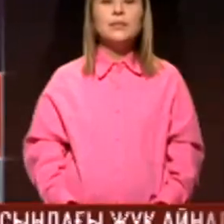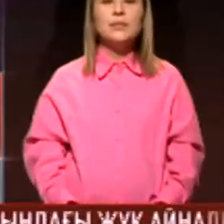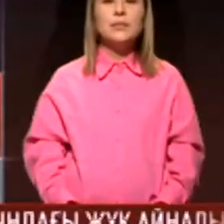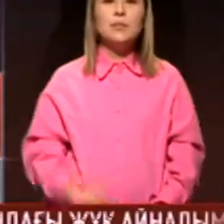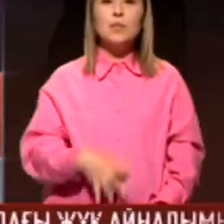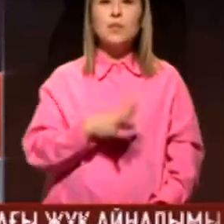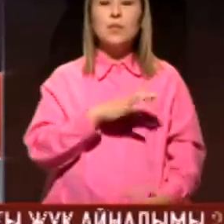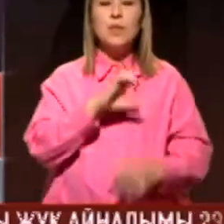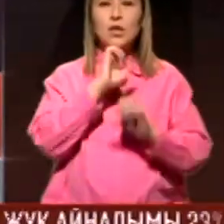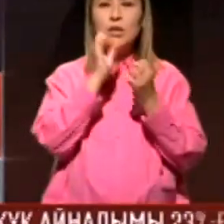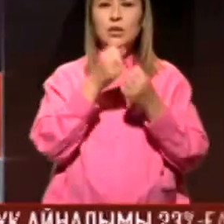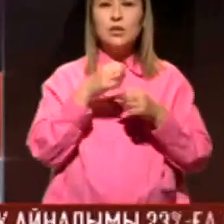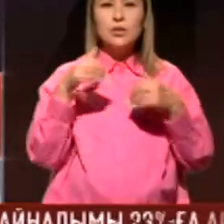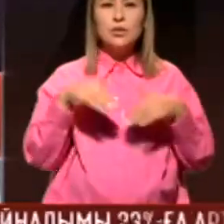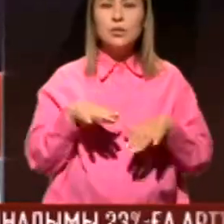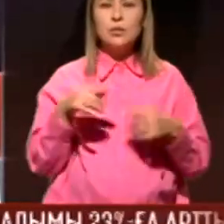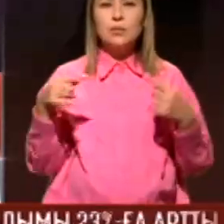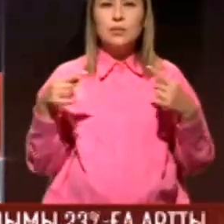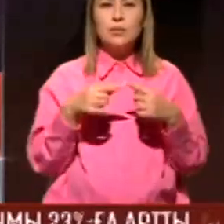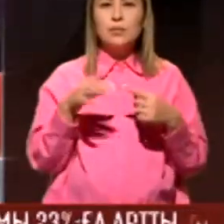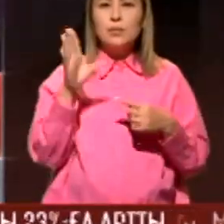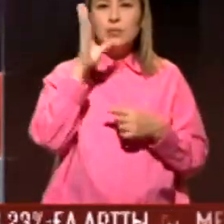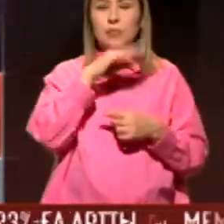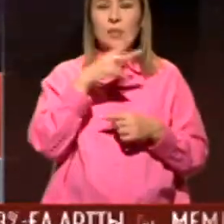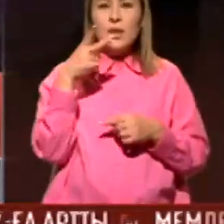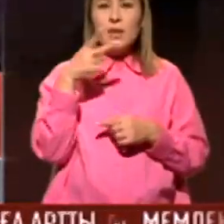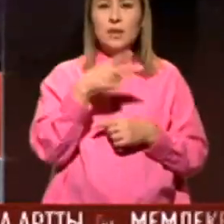шешімдер. Егер байқасаңыздар,